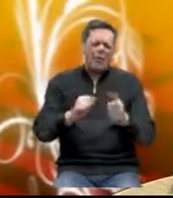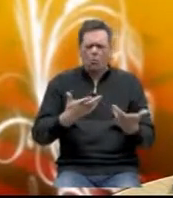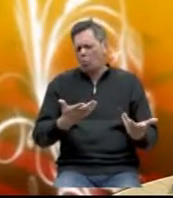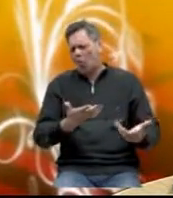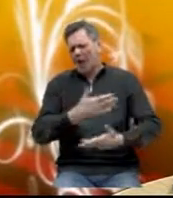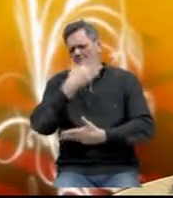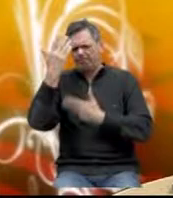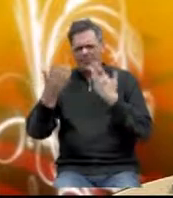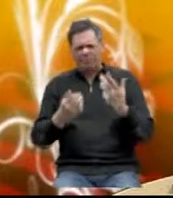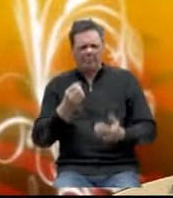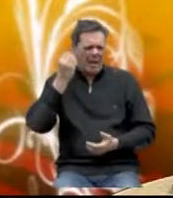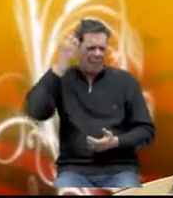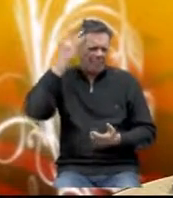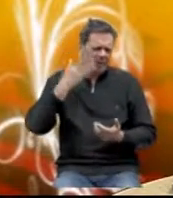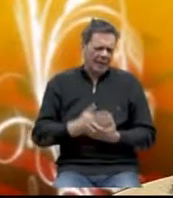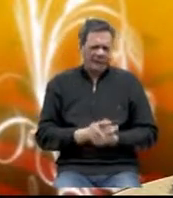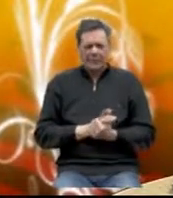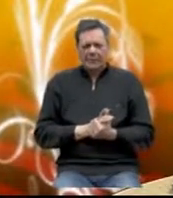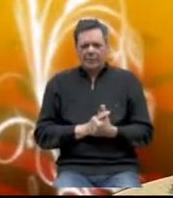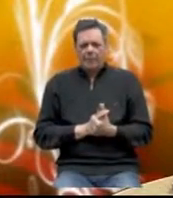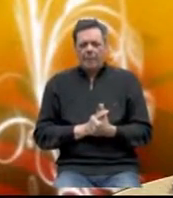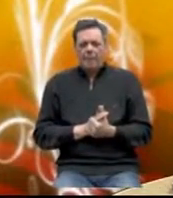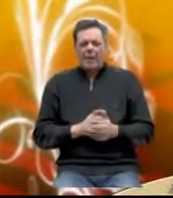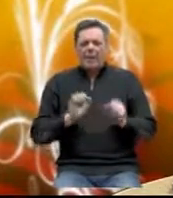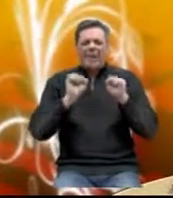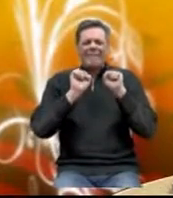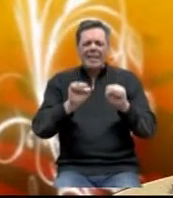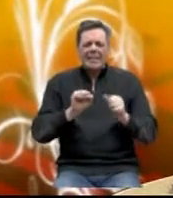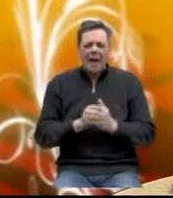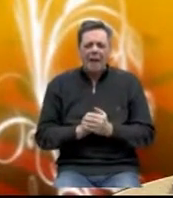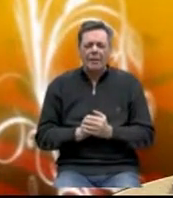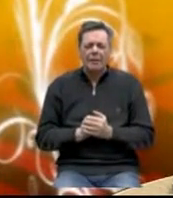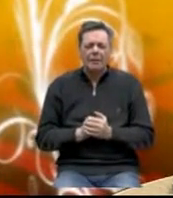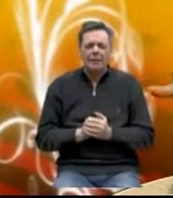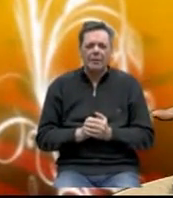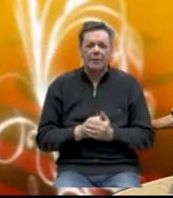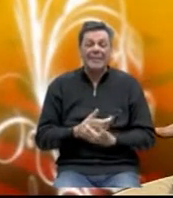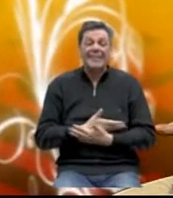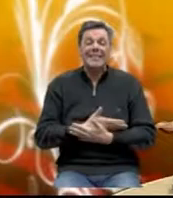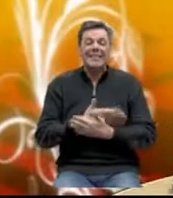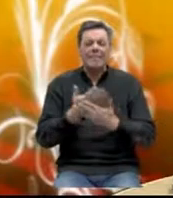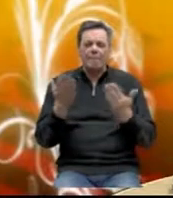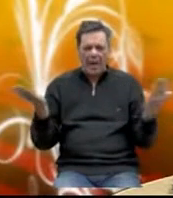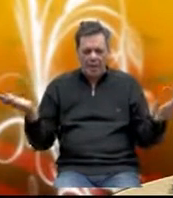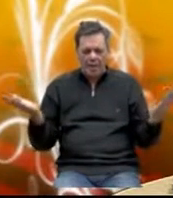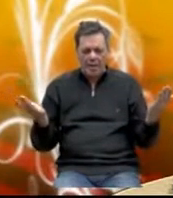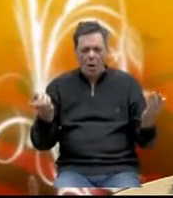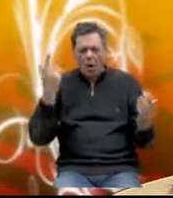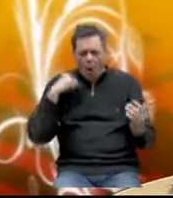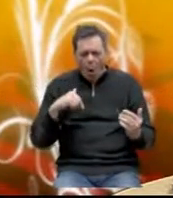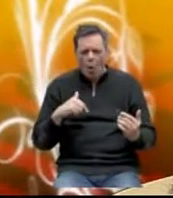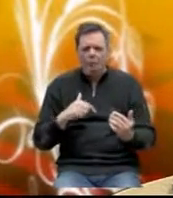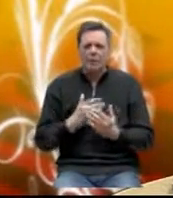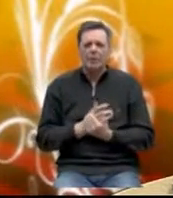ne mogu živjeti ili umiru rano kao što smo vidjeli, nego prevenciju, ja bih rekla, svega. Znači, od malih,